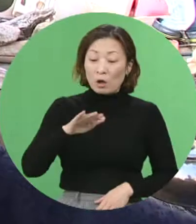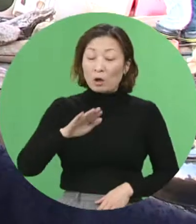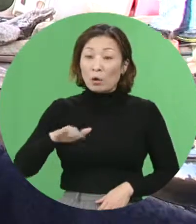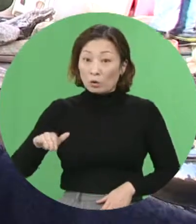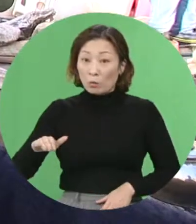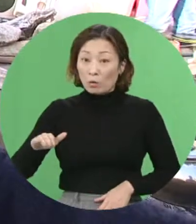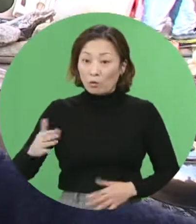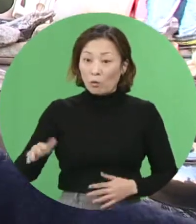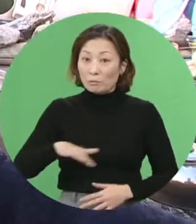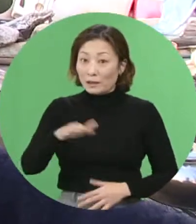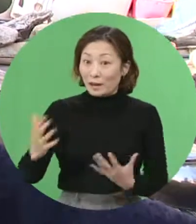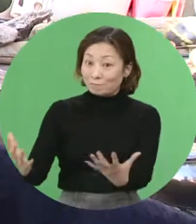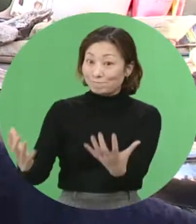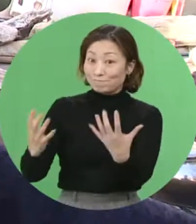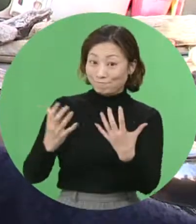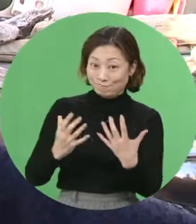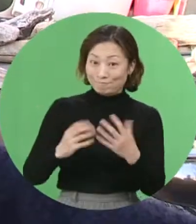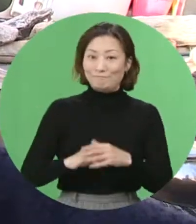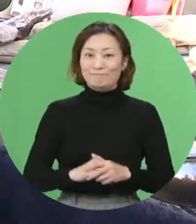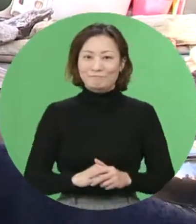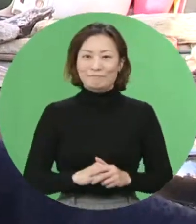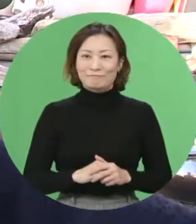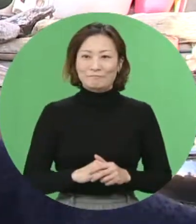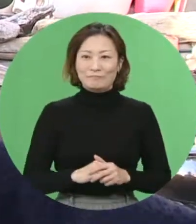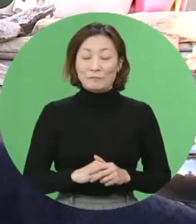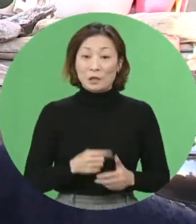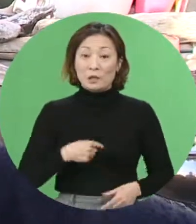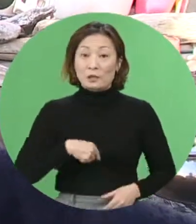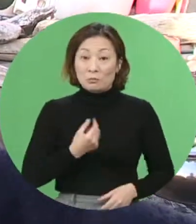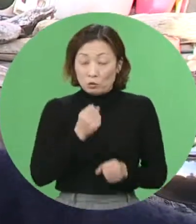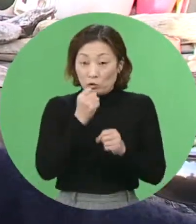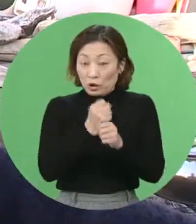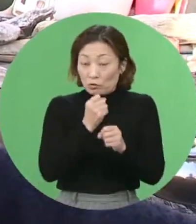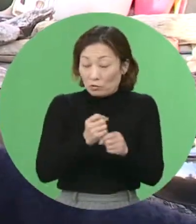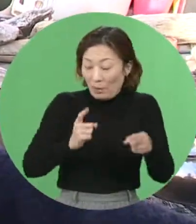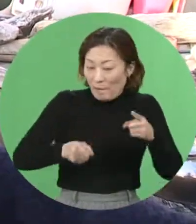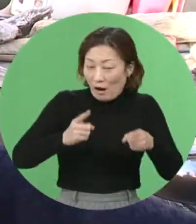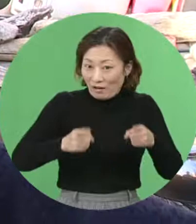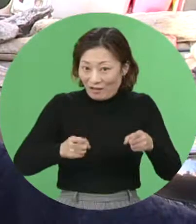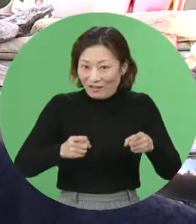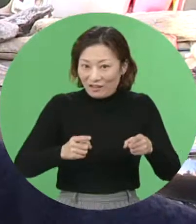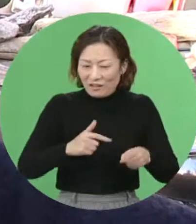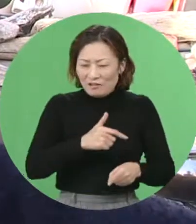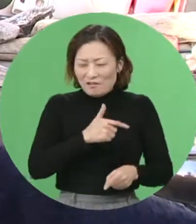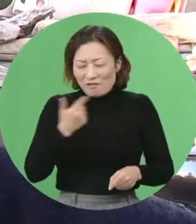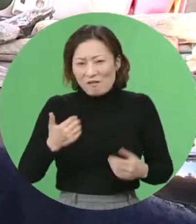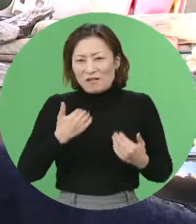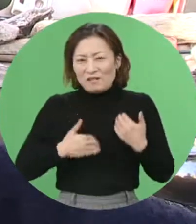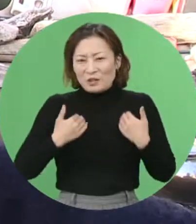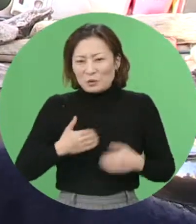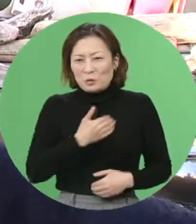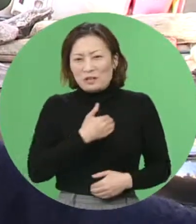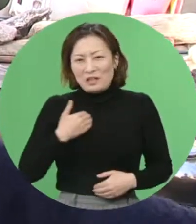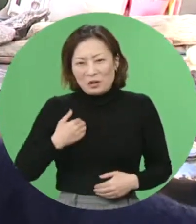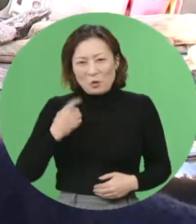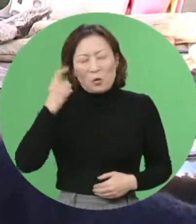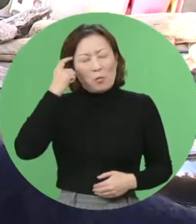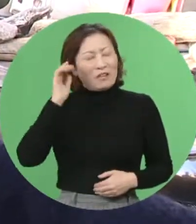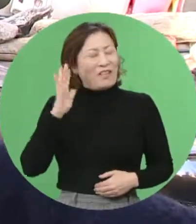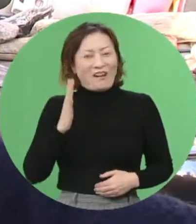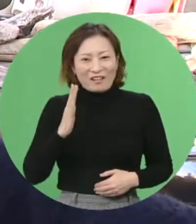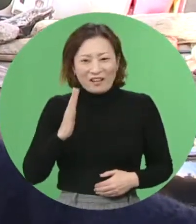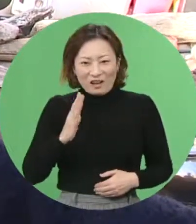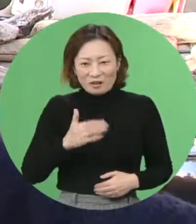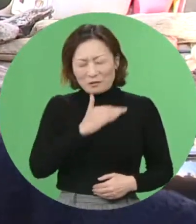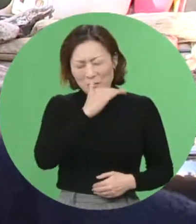みんな子供とかもみんな集めてこの、ね、自作で楽器作ってこんな楽しくなるとは思わんかったんで素晴ら